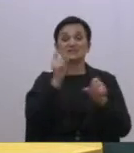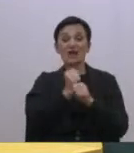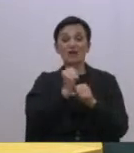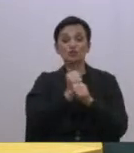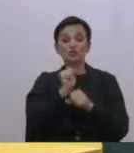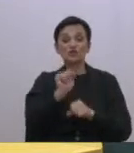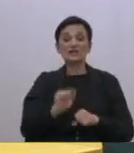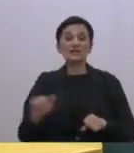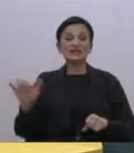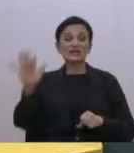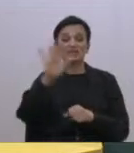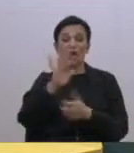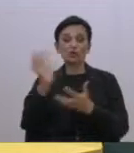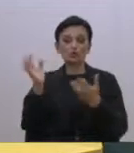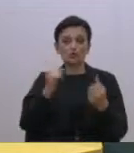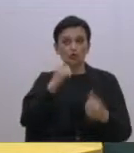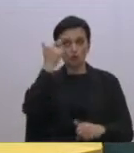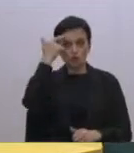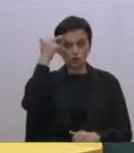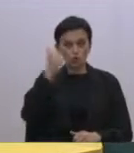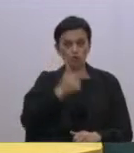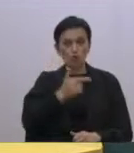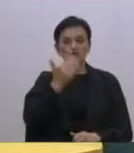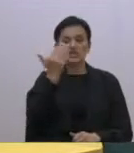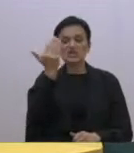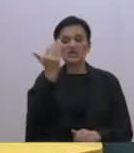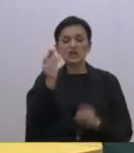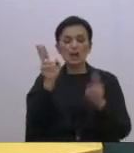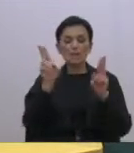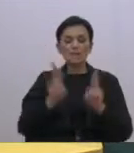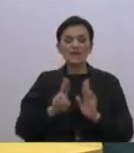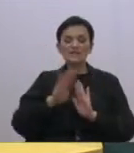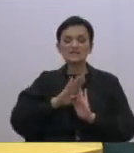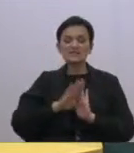დასავლეთიდან მიღებული ცოდნის, იქაური წესრიგის